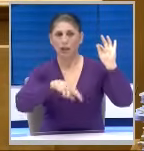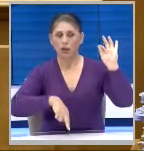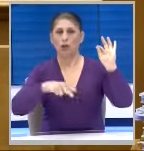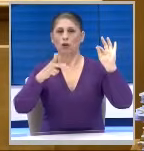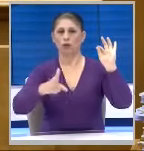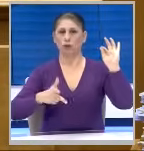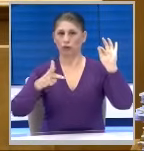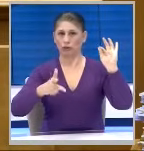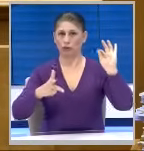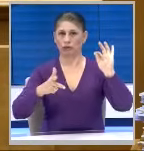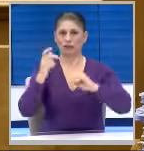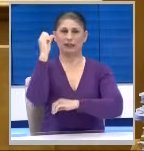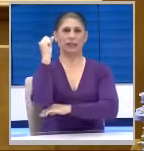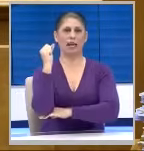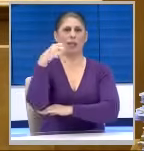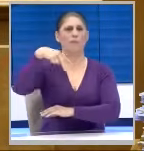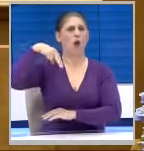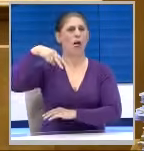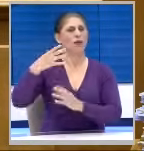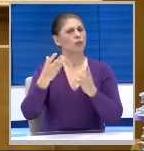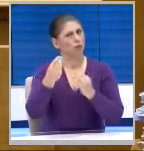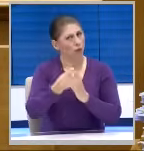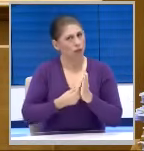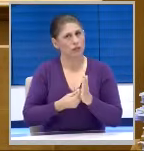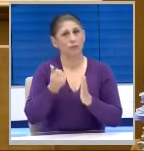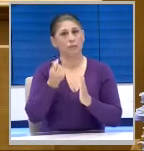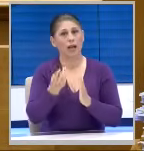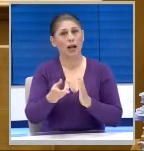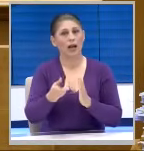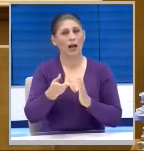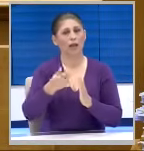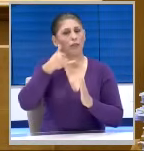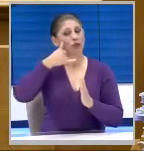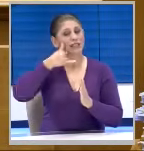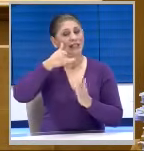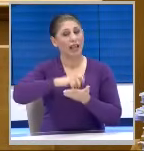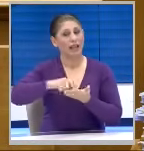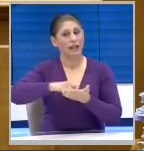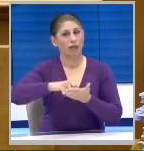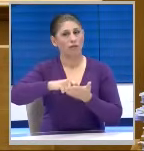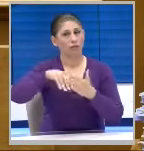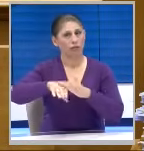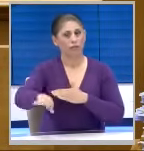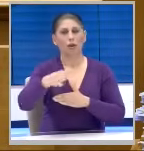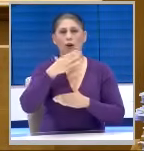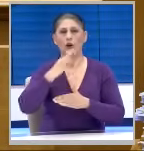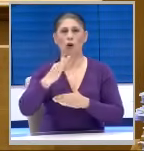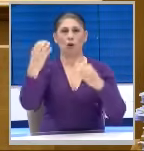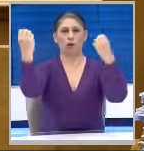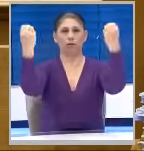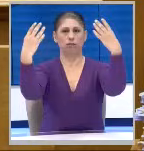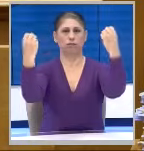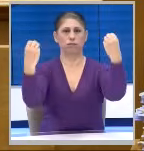σιδηροδρομικό σταθμό λάρισας πολλές φορές με αριθμό τηλεγραφήματος λόγω της μη λειτουργίας των